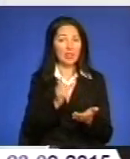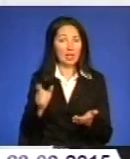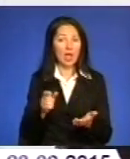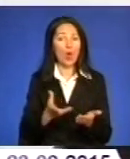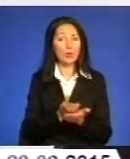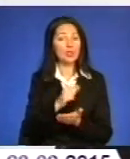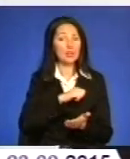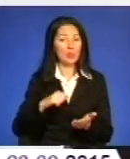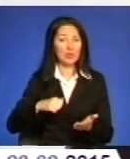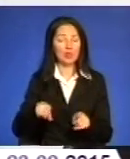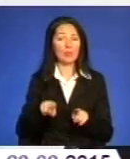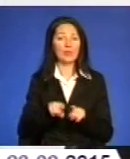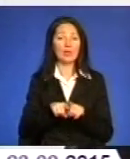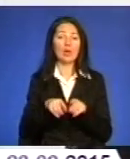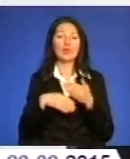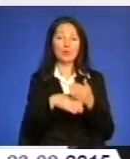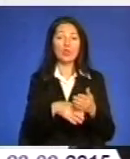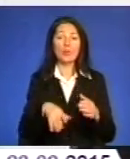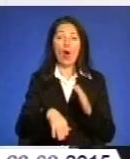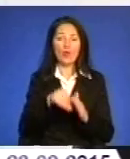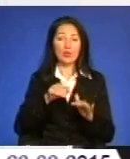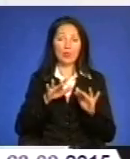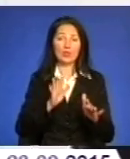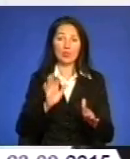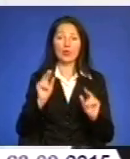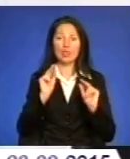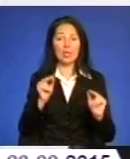чином, виборчий процес, кажуть, буде чесним і прозорим.